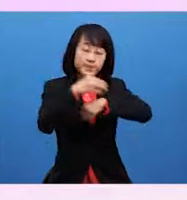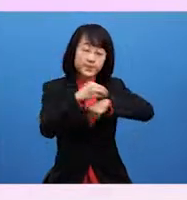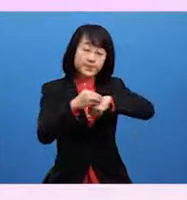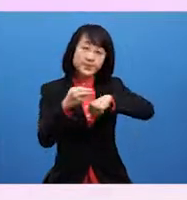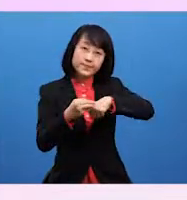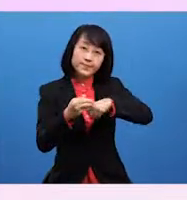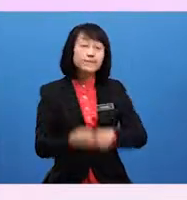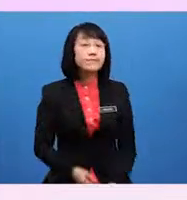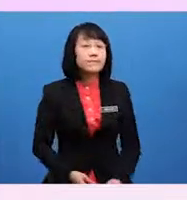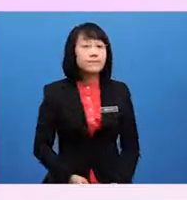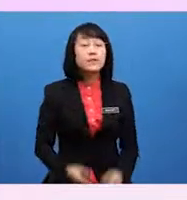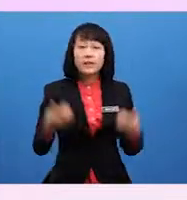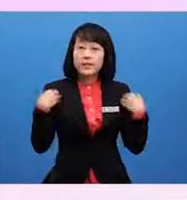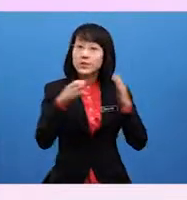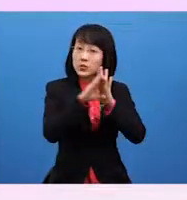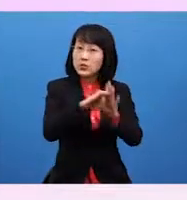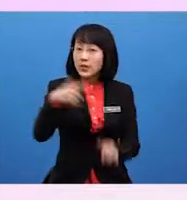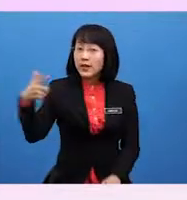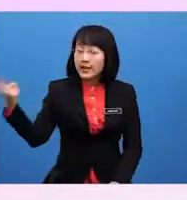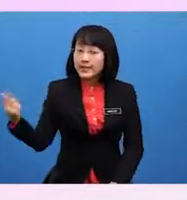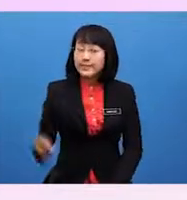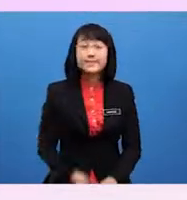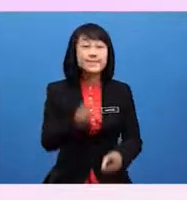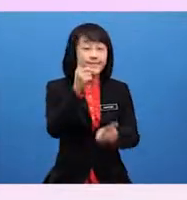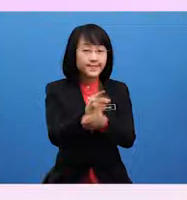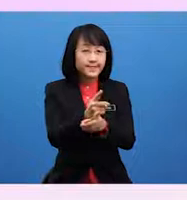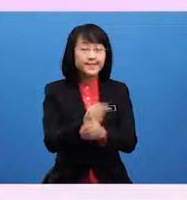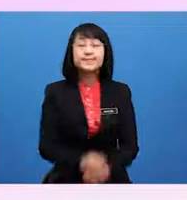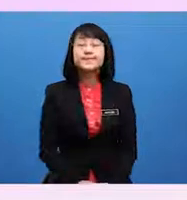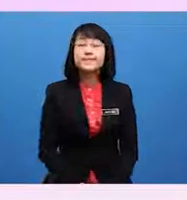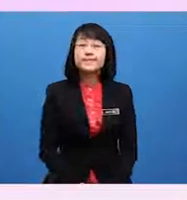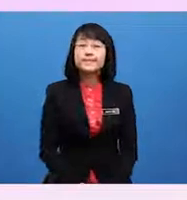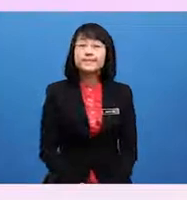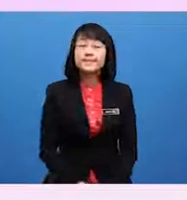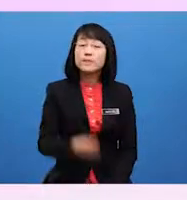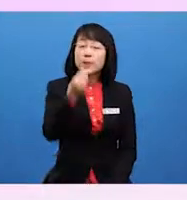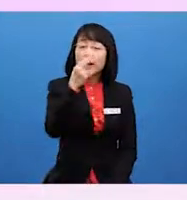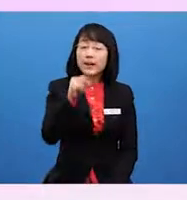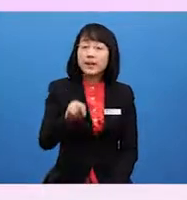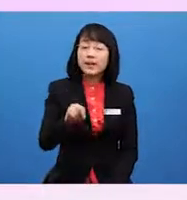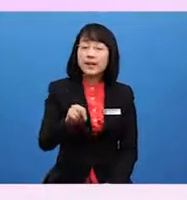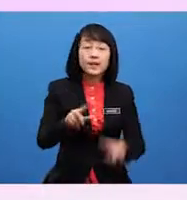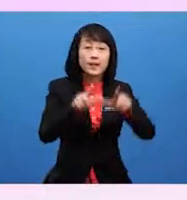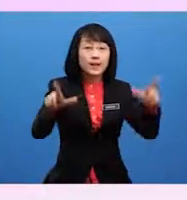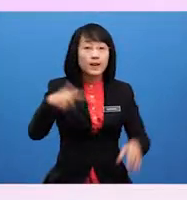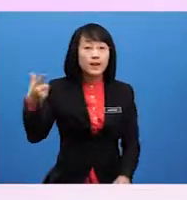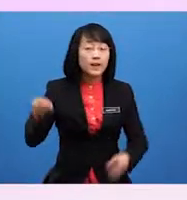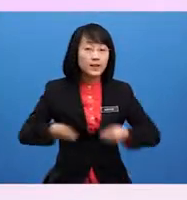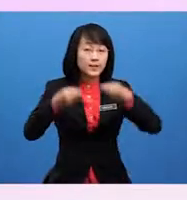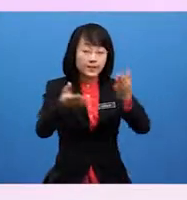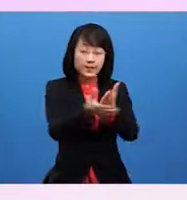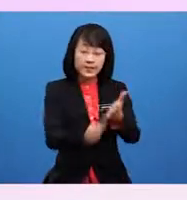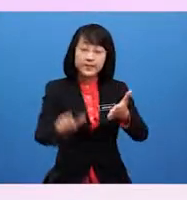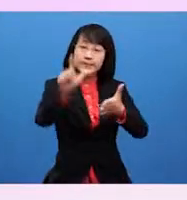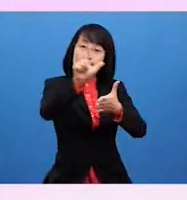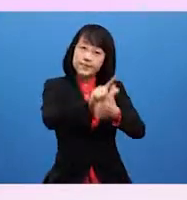Ada contoh lain? Ya, betul. Antara makanan lain yang membekalkan lemak kepada